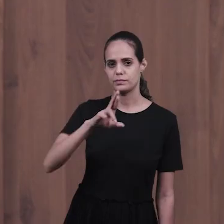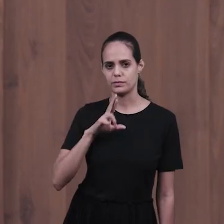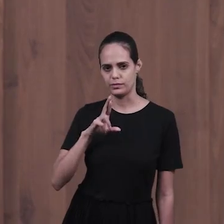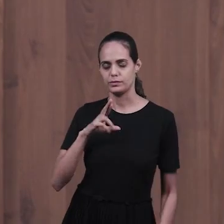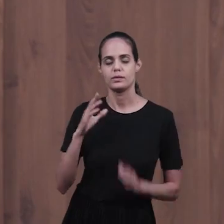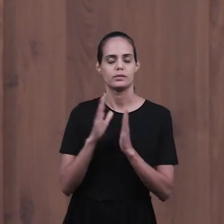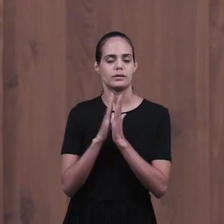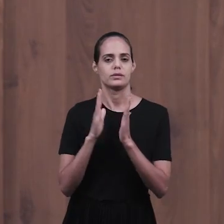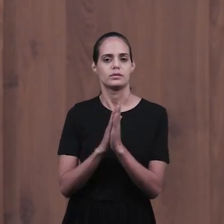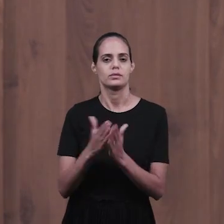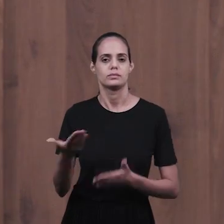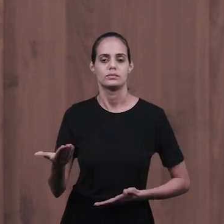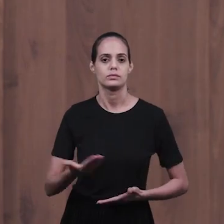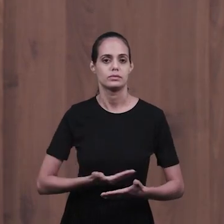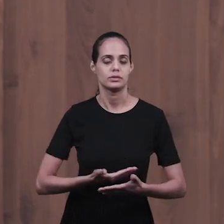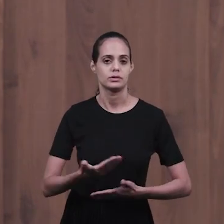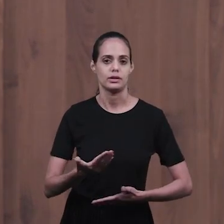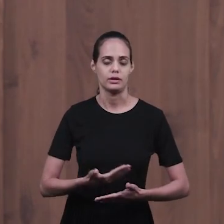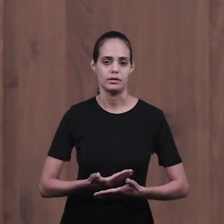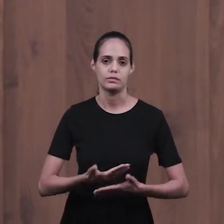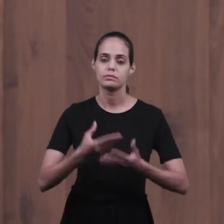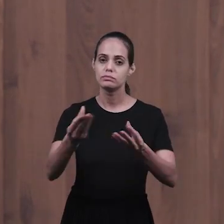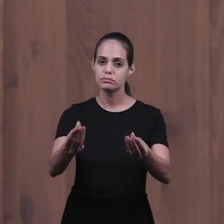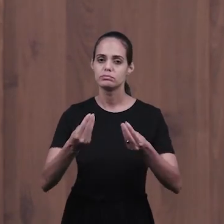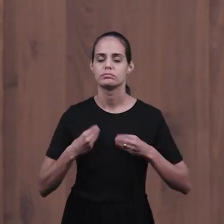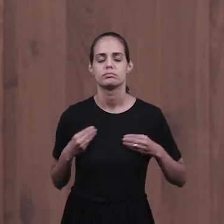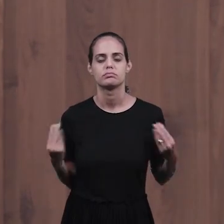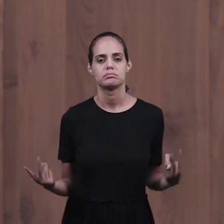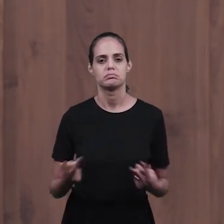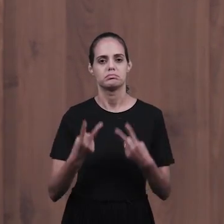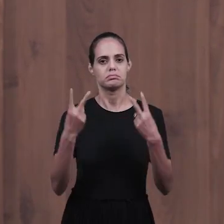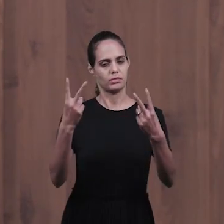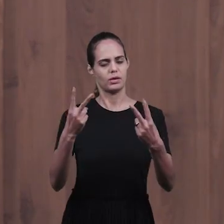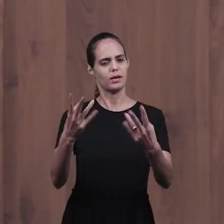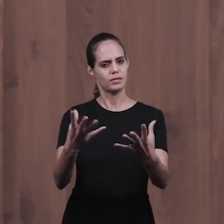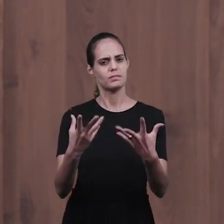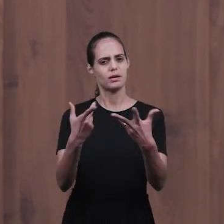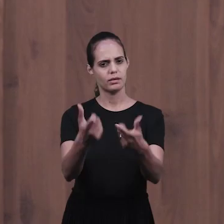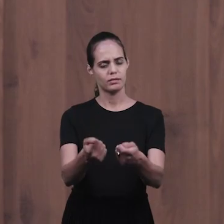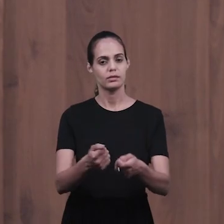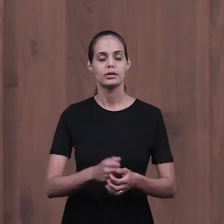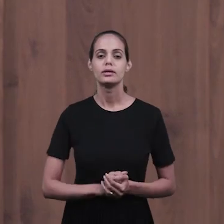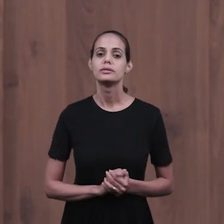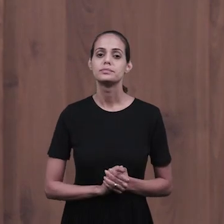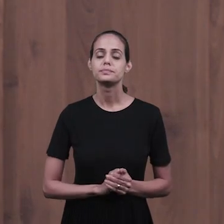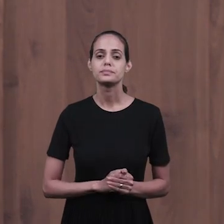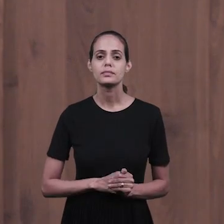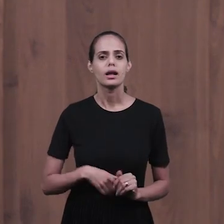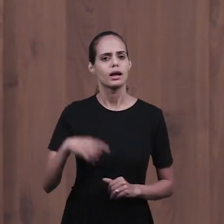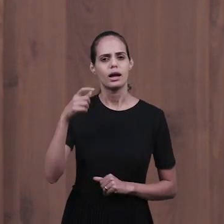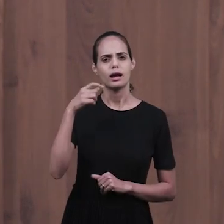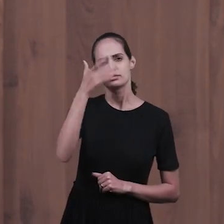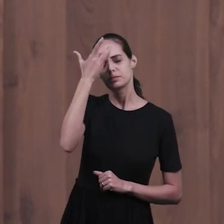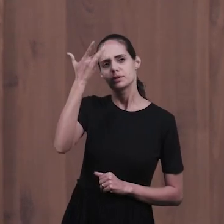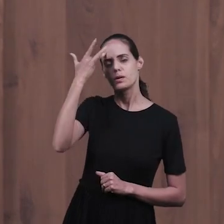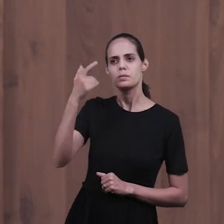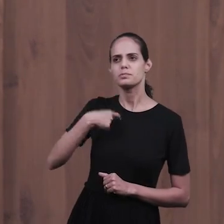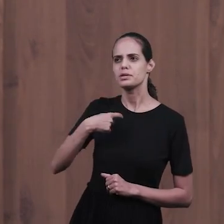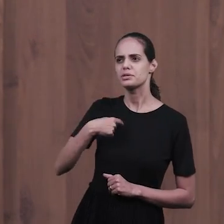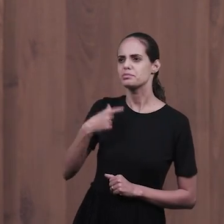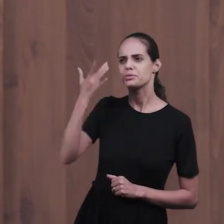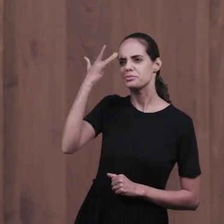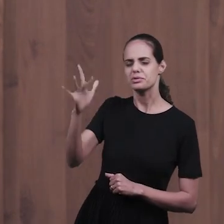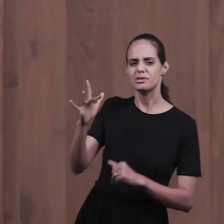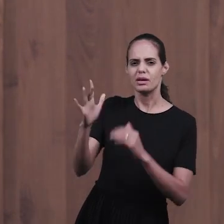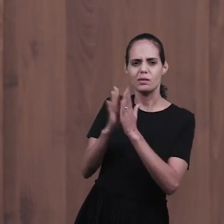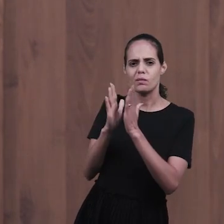et donne la victoire. Quelle merveille! Beaucoup pensent comme ça, mais je ne sais pas prier. Le